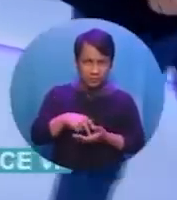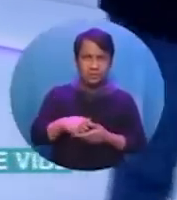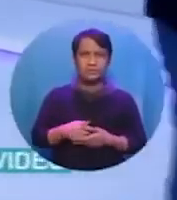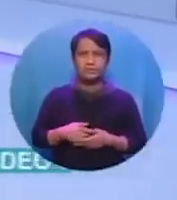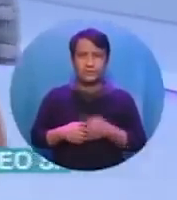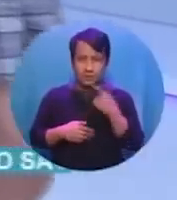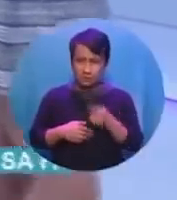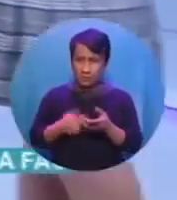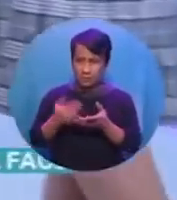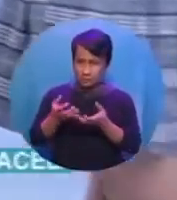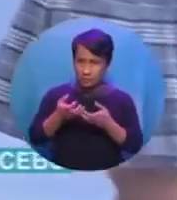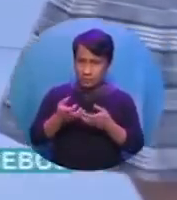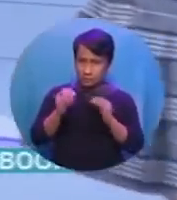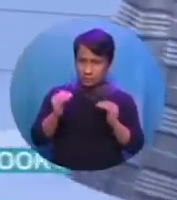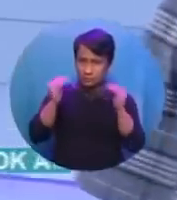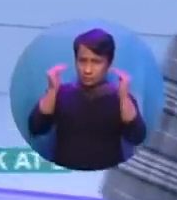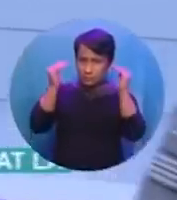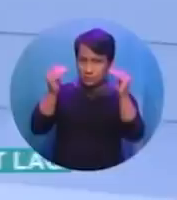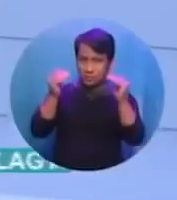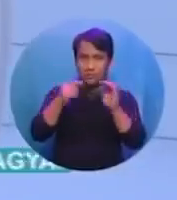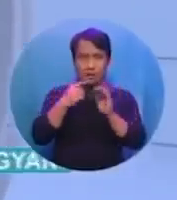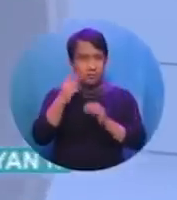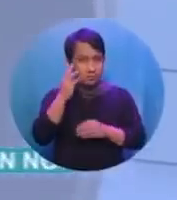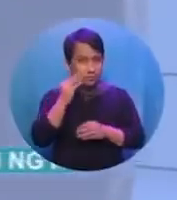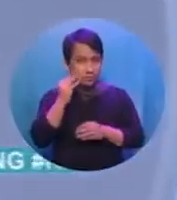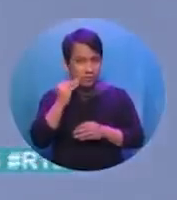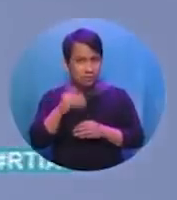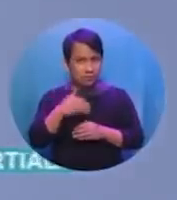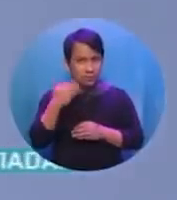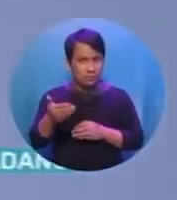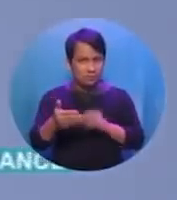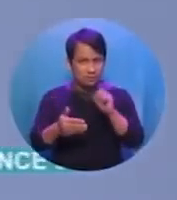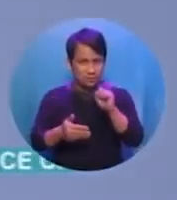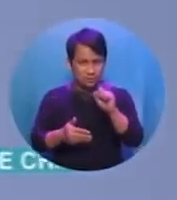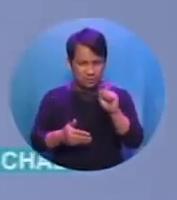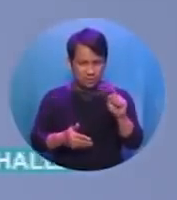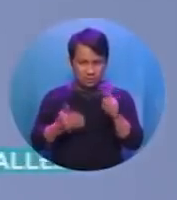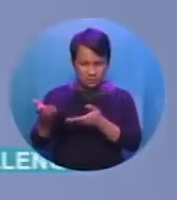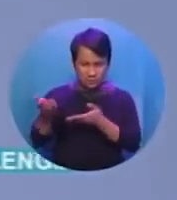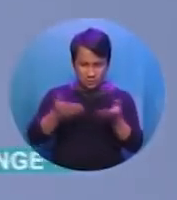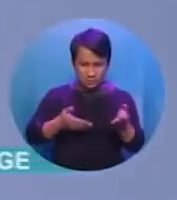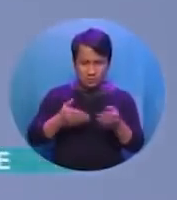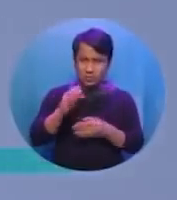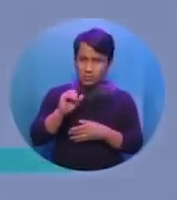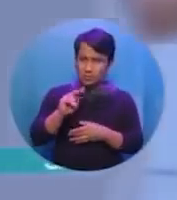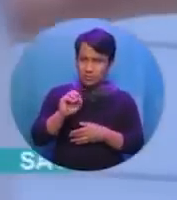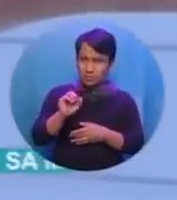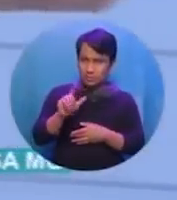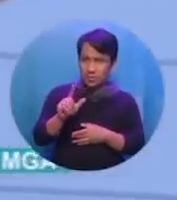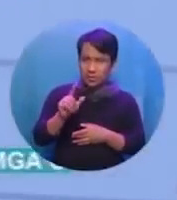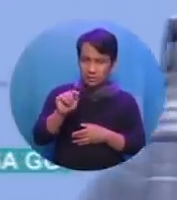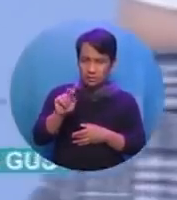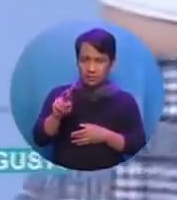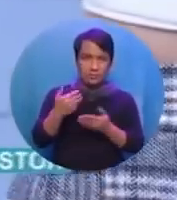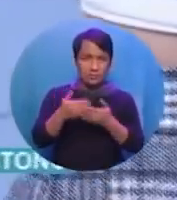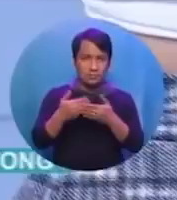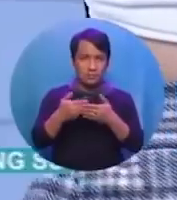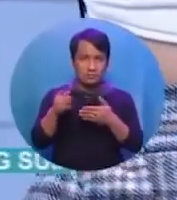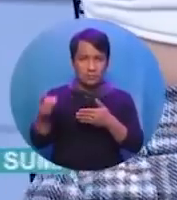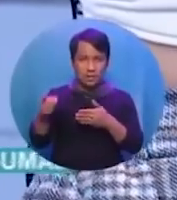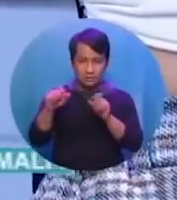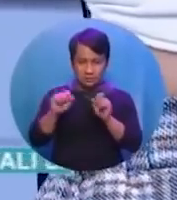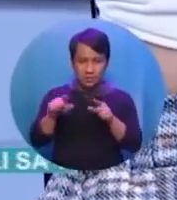pesos. Gusto niyo rin bang i-level up ang inyong viewing experience? Kung meron kang satellite dish, kuha na rin po ng Signal prepaid HD box sa pinakamalapit na Signal